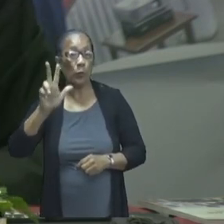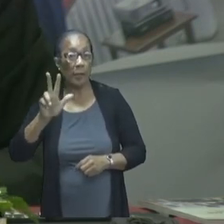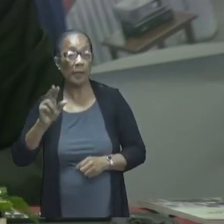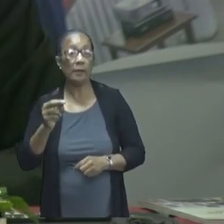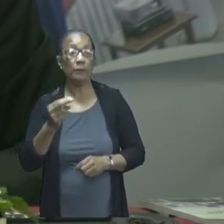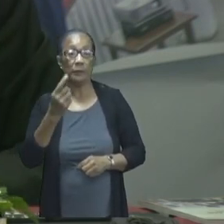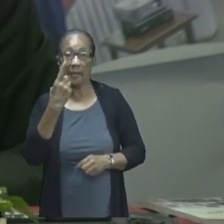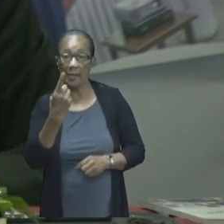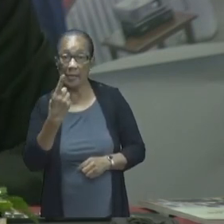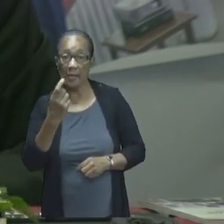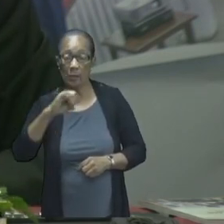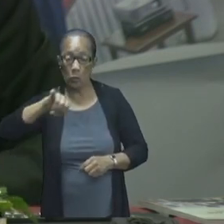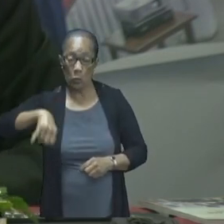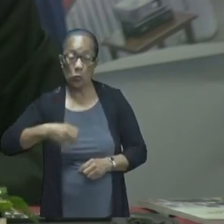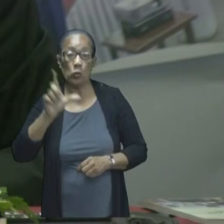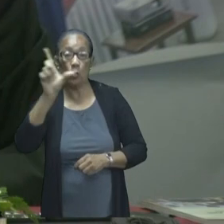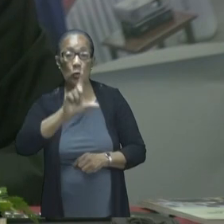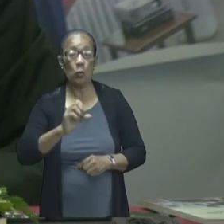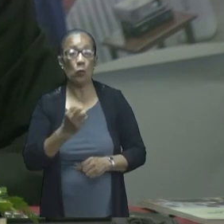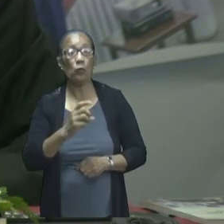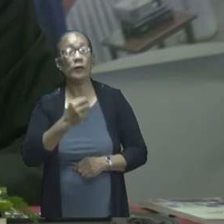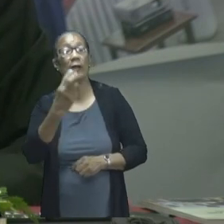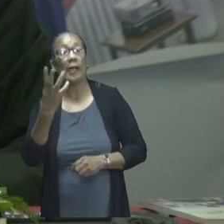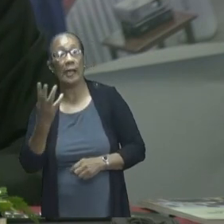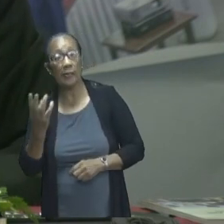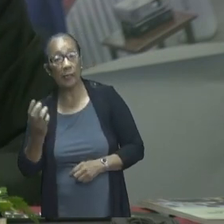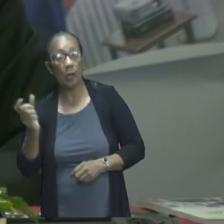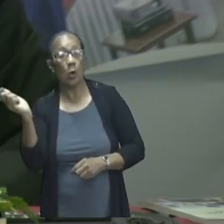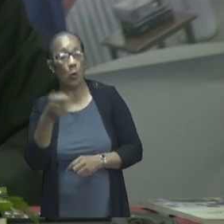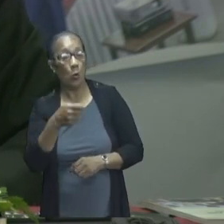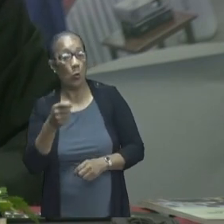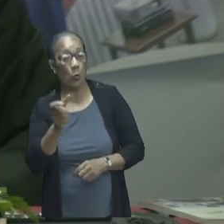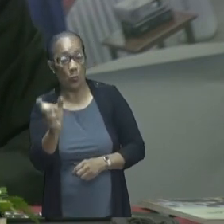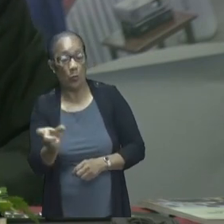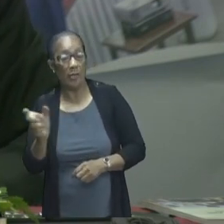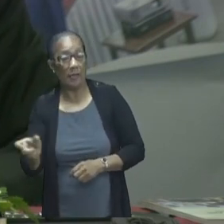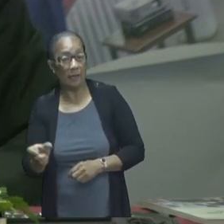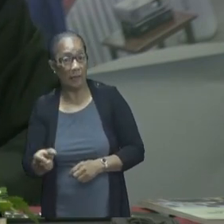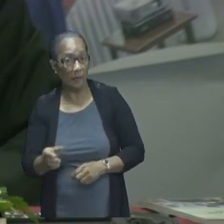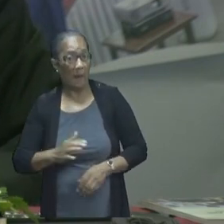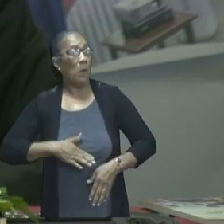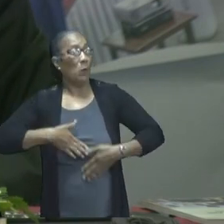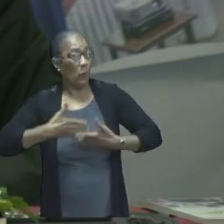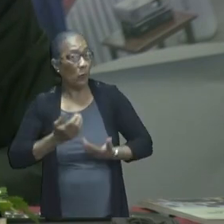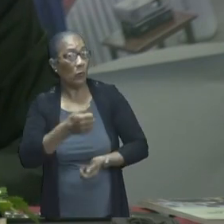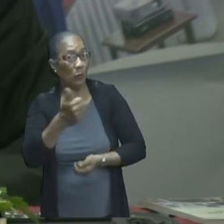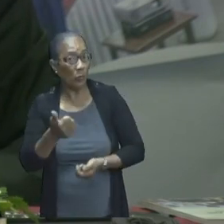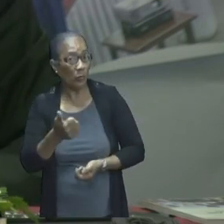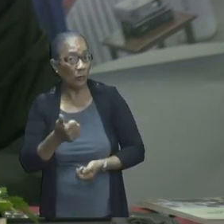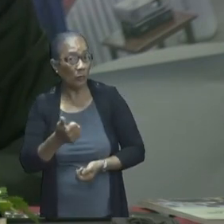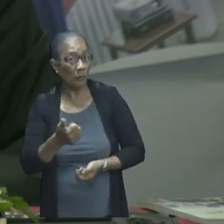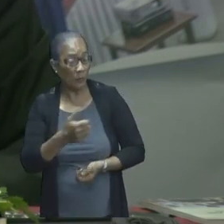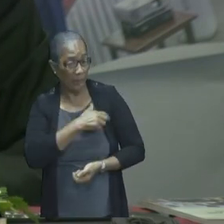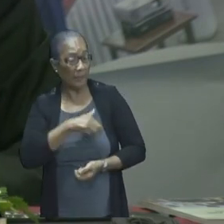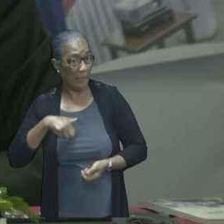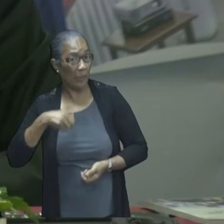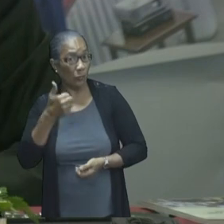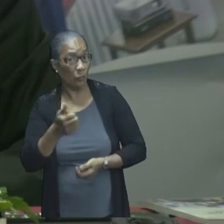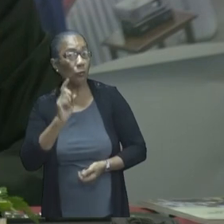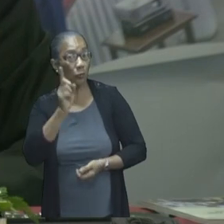over en chloe kunnen regering het wenselijk is het haalbaar ga dit doen ja natuurlijk moeten doen hebben geen andere